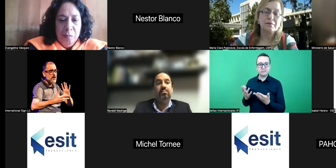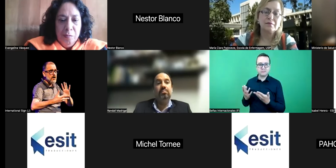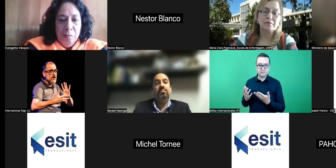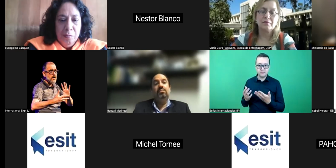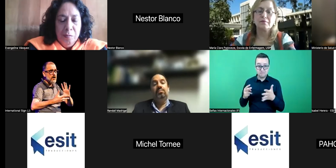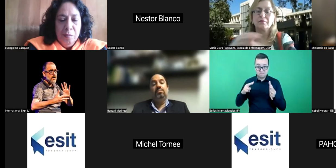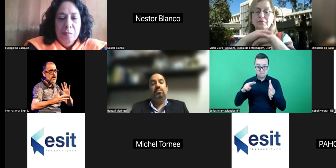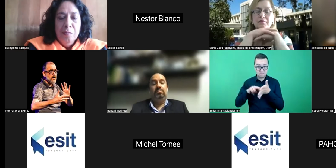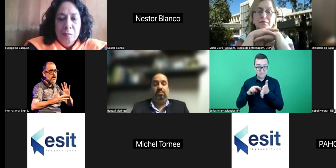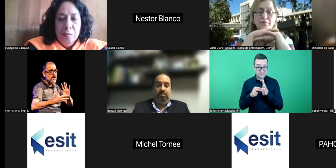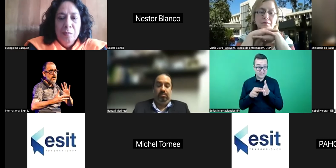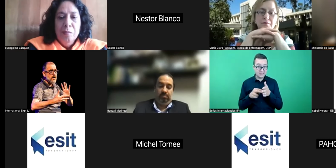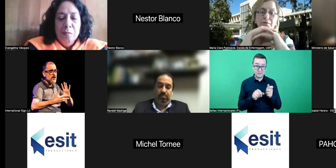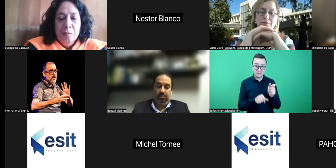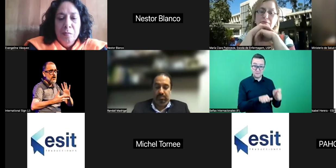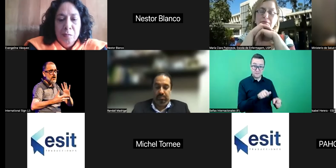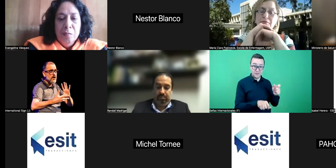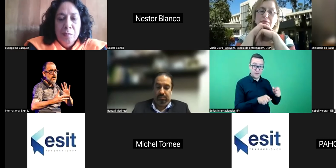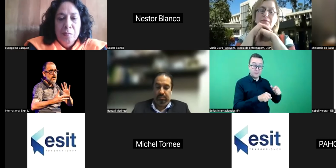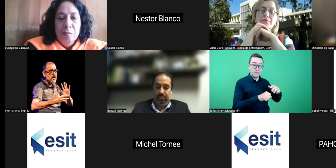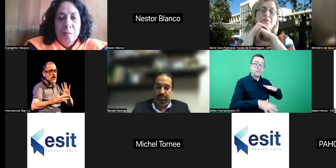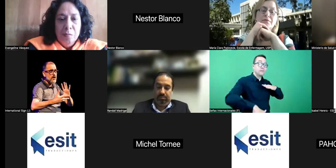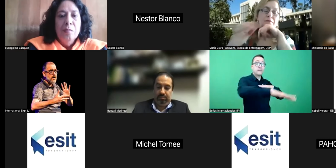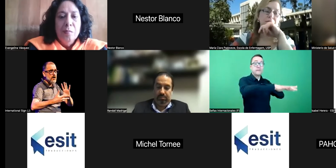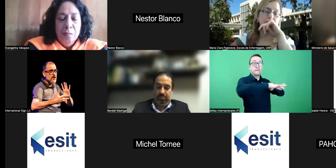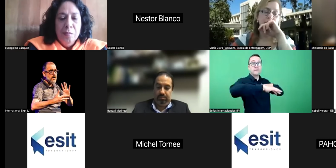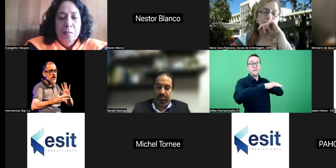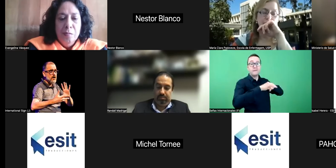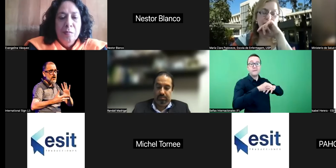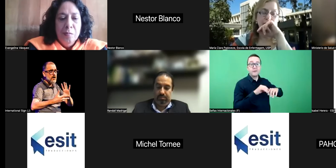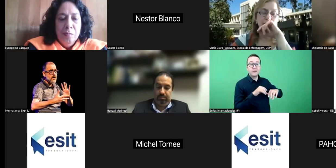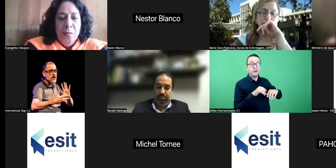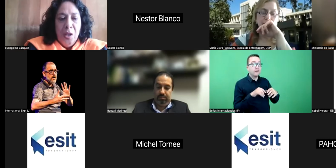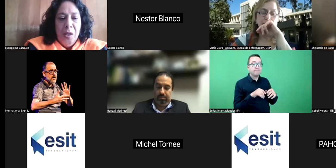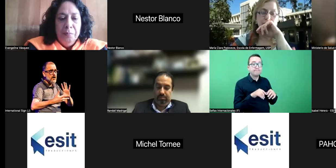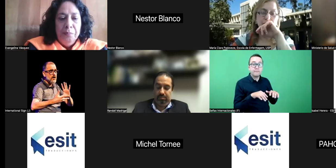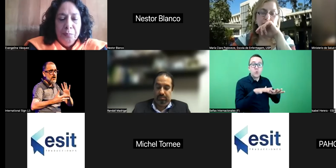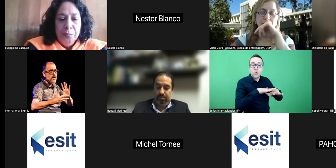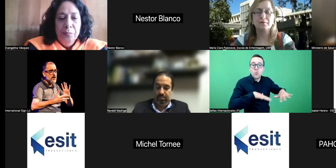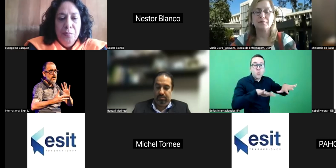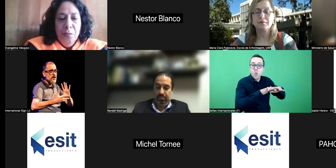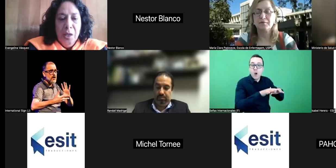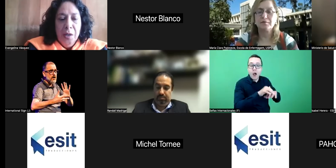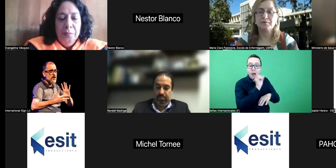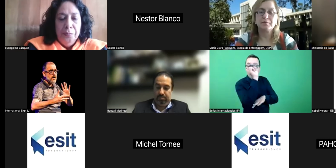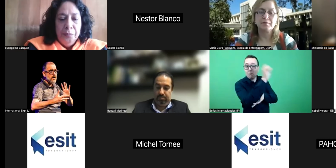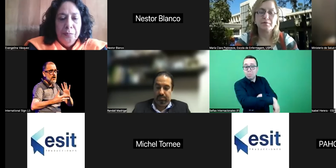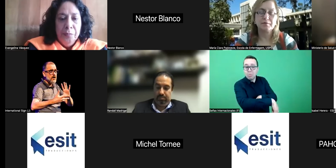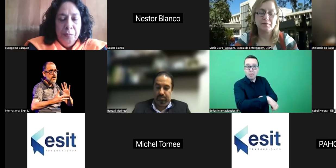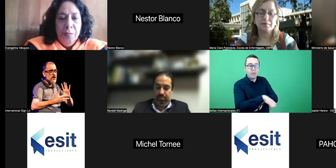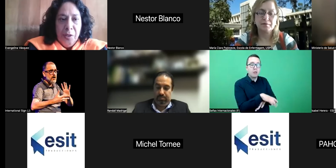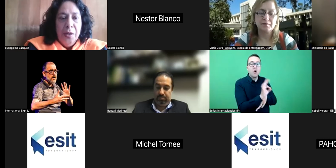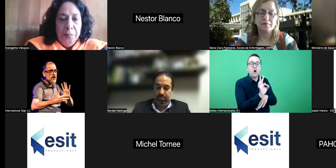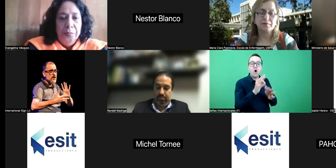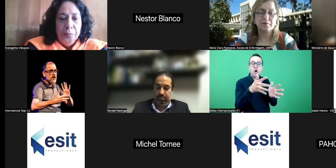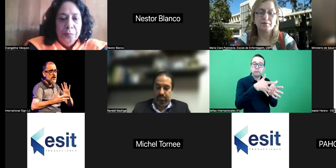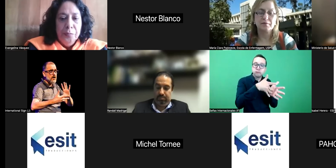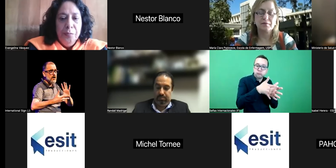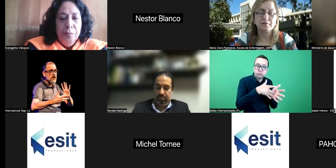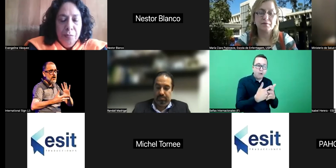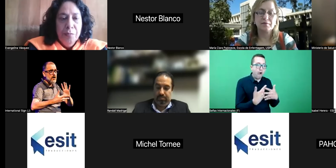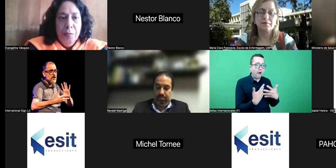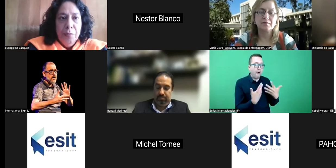pour ces populations-là, les situations ne vont pas être La situation ne va pas être la même que celle pour les